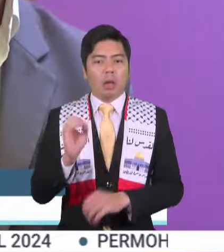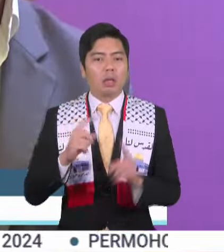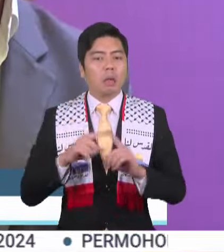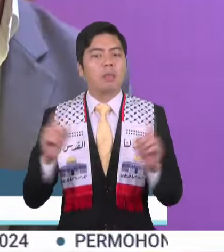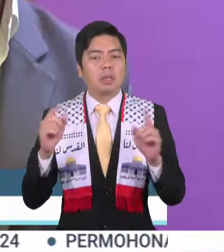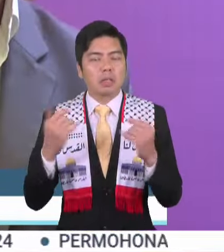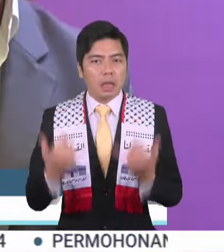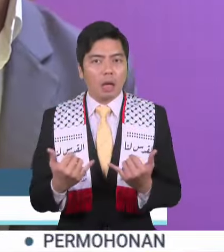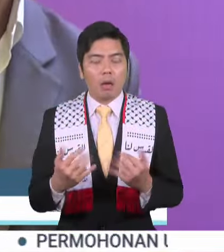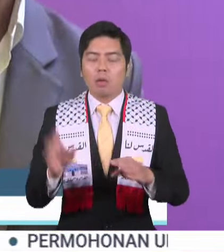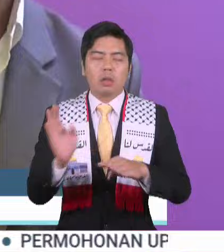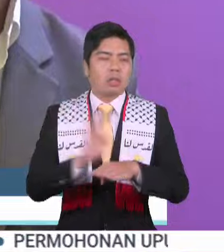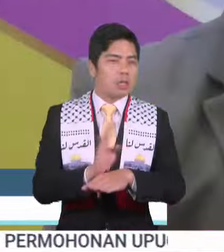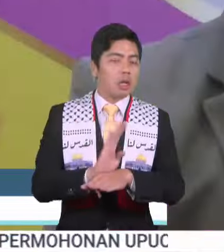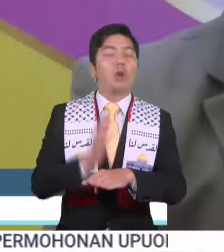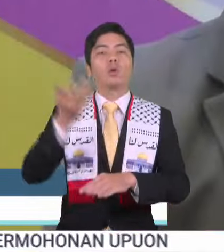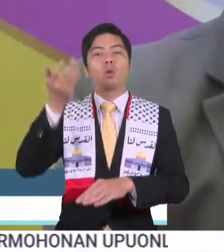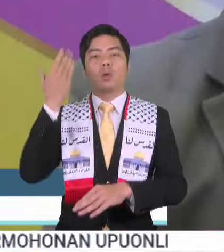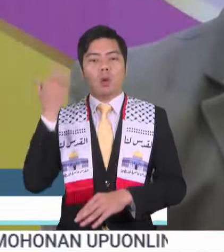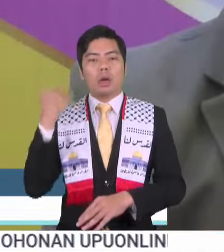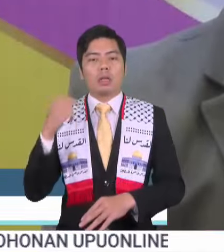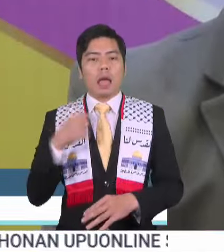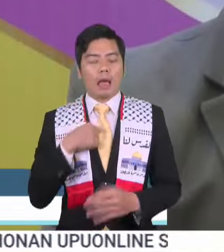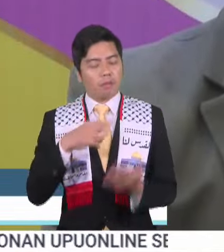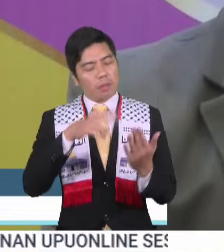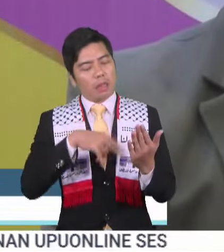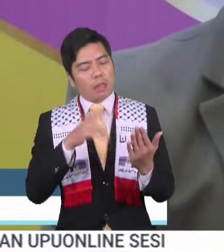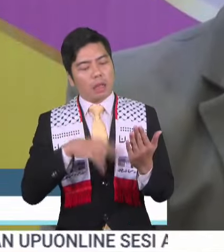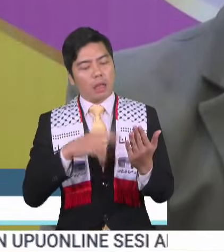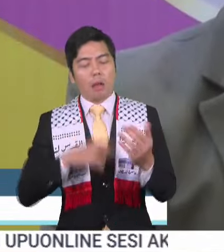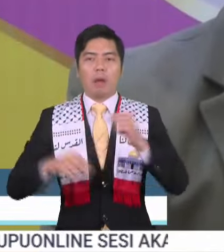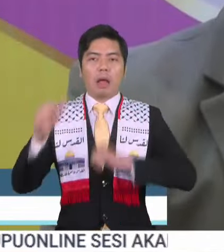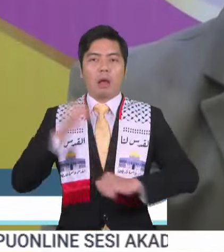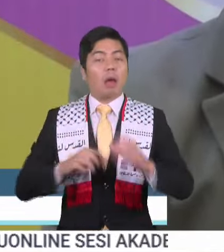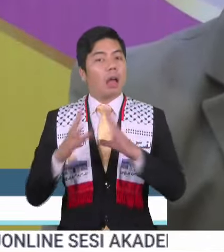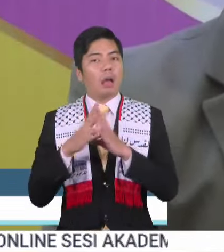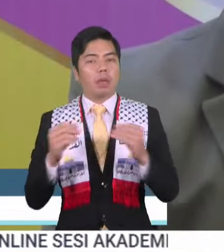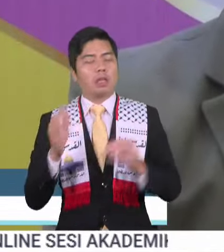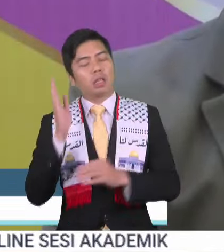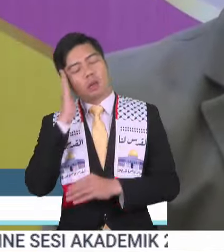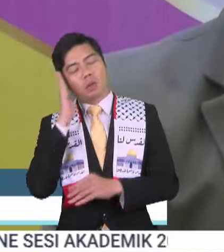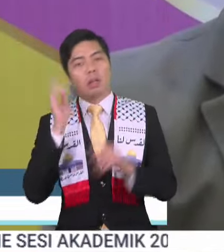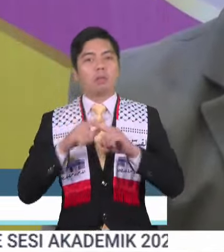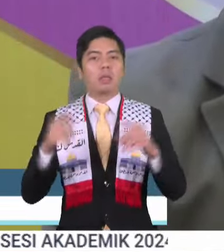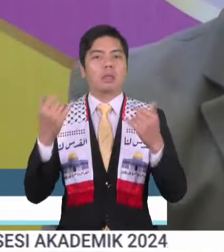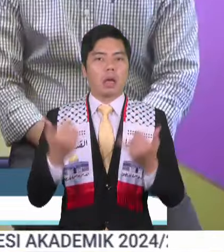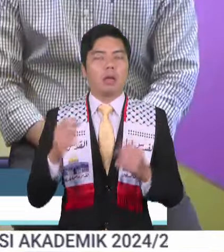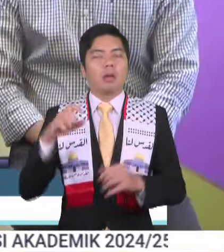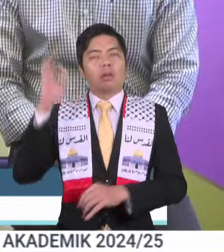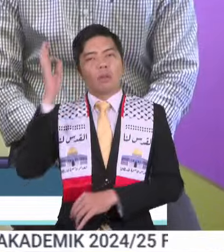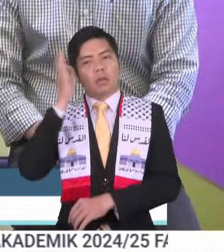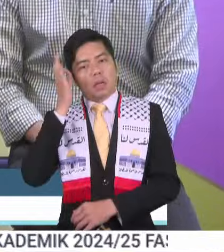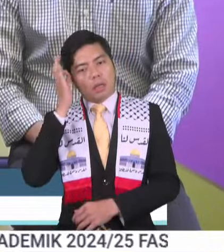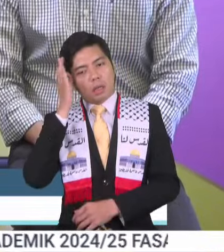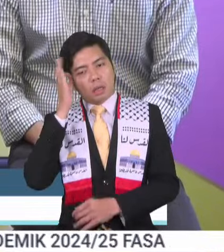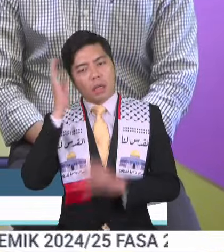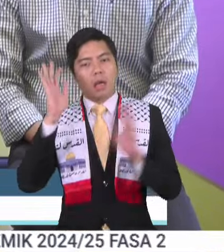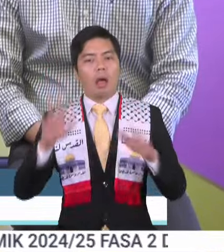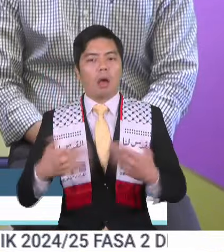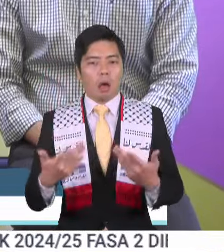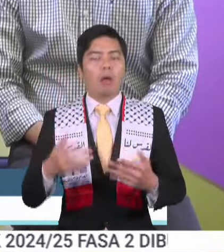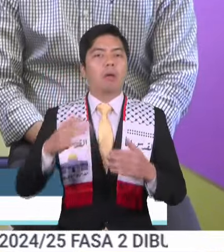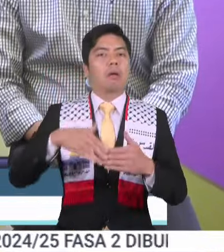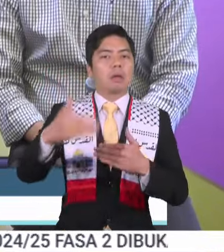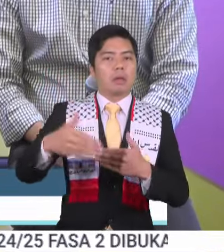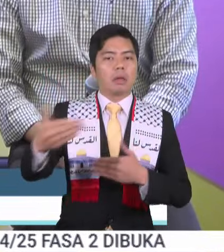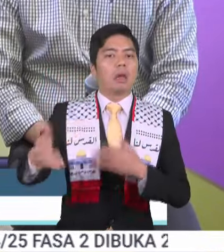rasa sekarang ni lagi. Sebab dulu baca skrip, berlakon, habis tidur. Dah tak payah fikir apa. Sekarang balik kena fikir, nak kena pecah kepala, what is next. Kita tak